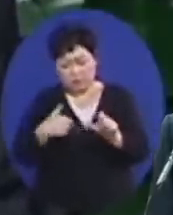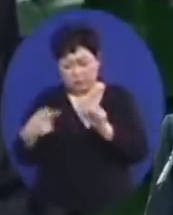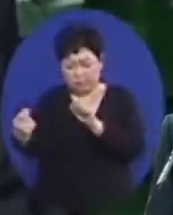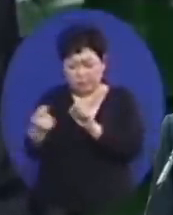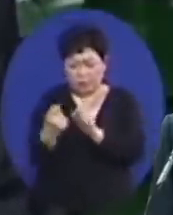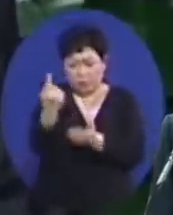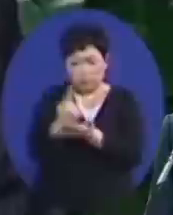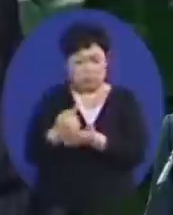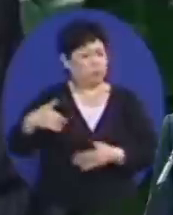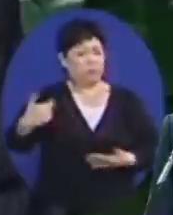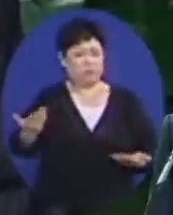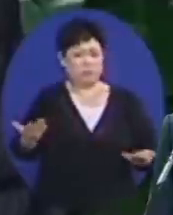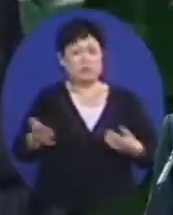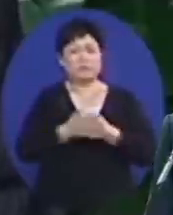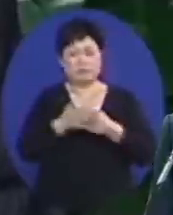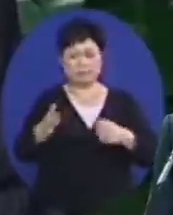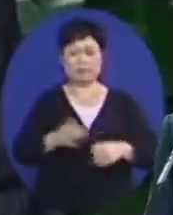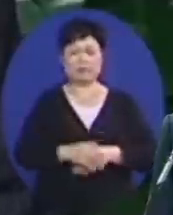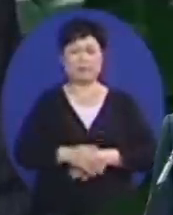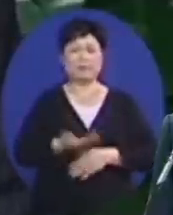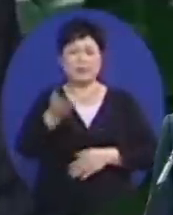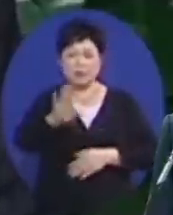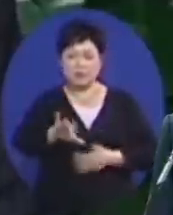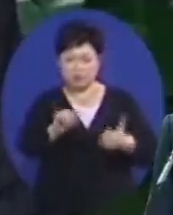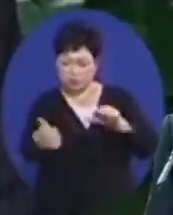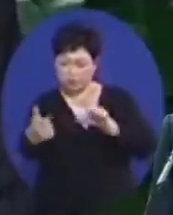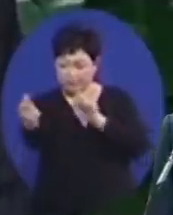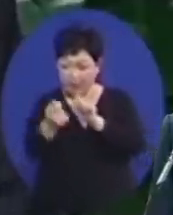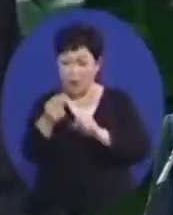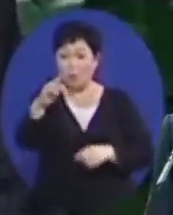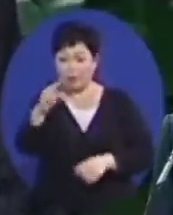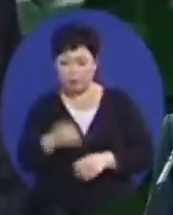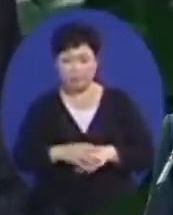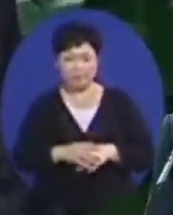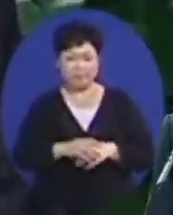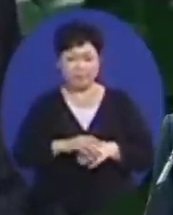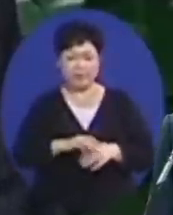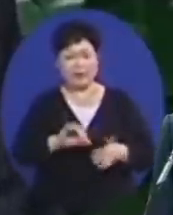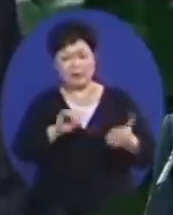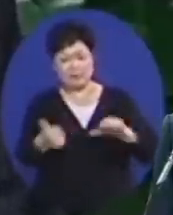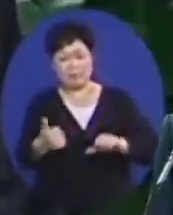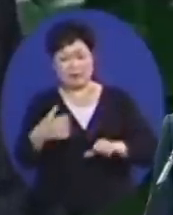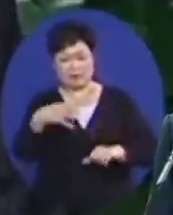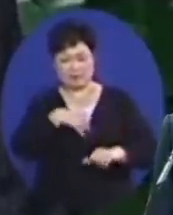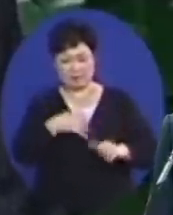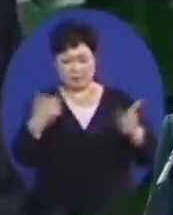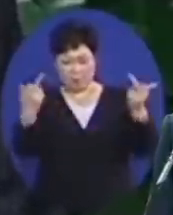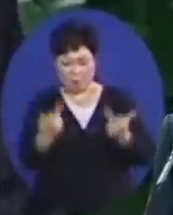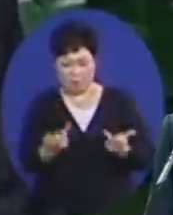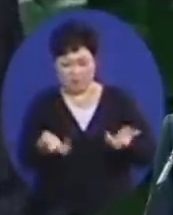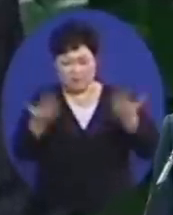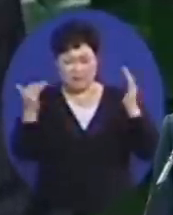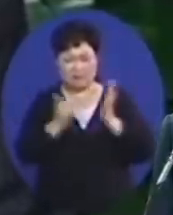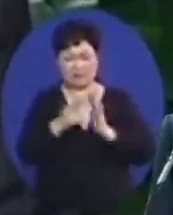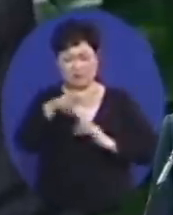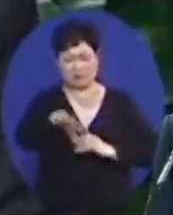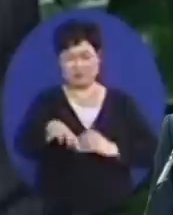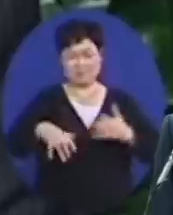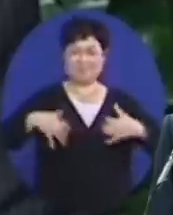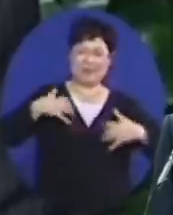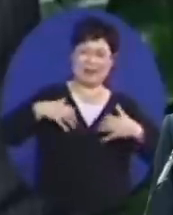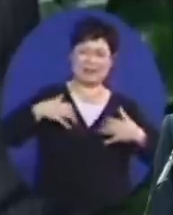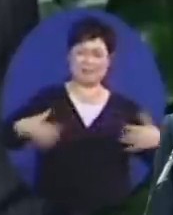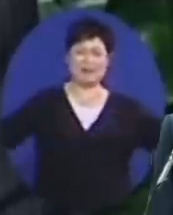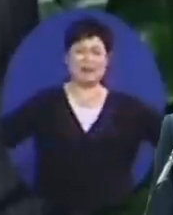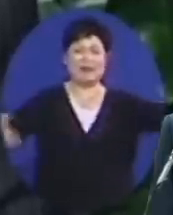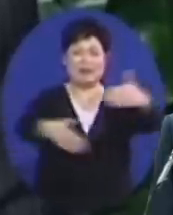갈지 모릅니다. 그러나 아무리 죽음이 다가와도 사망의 음침한 골짜기를 지나도 그곳에 반기며 안아줄